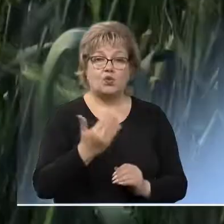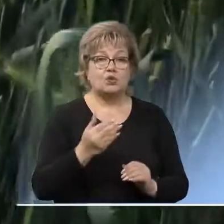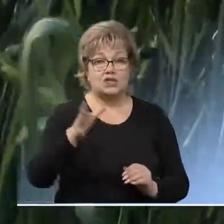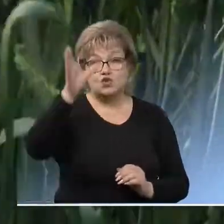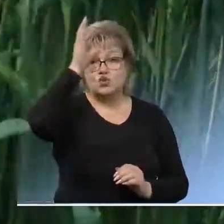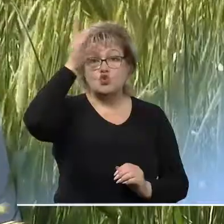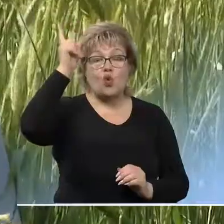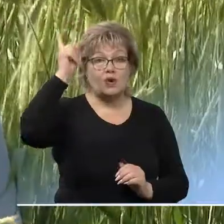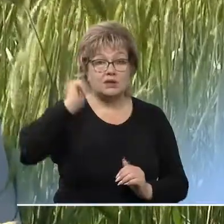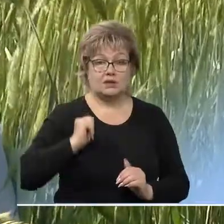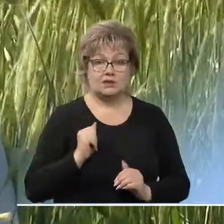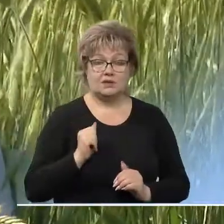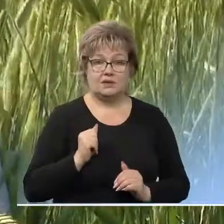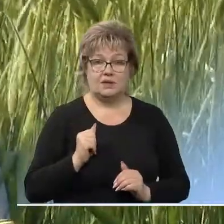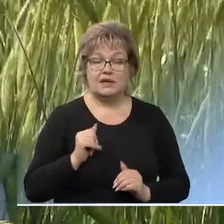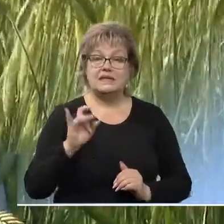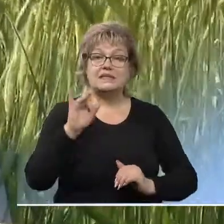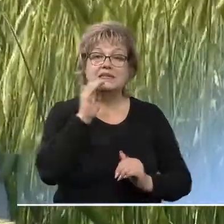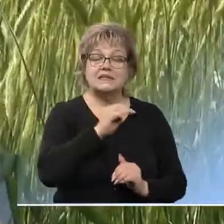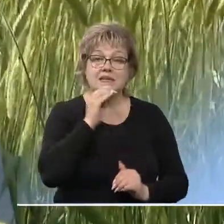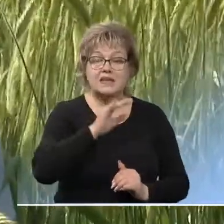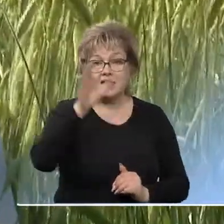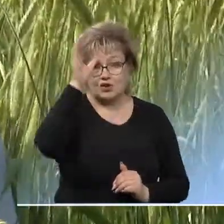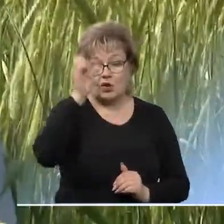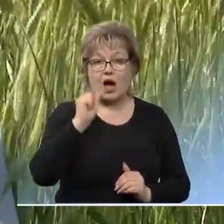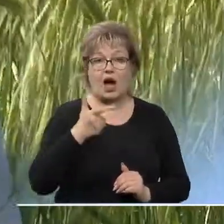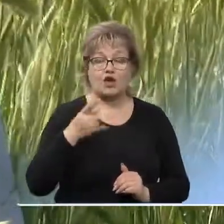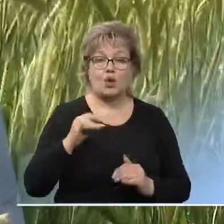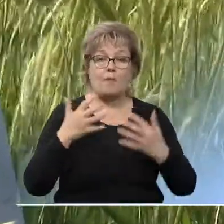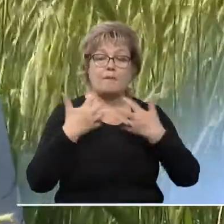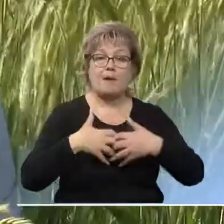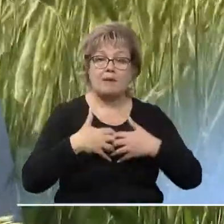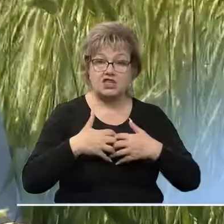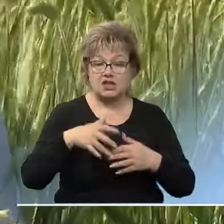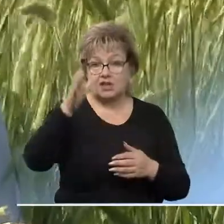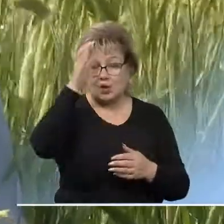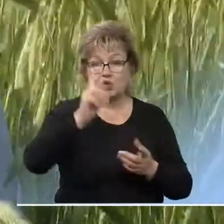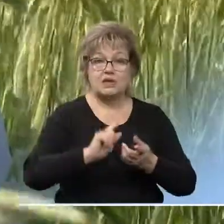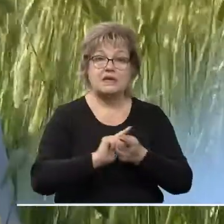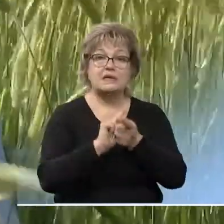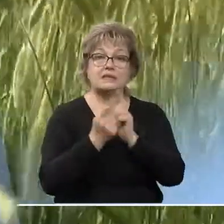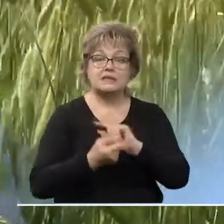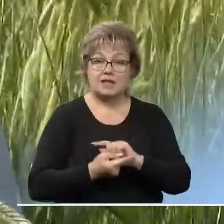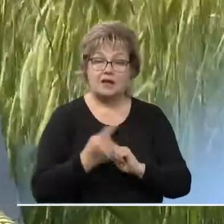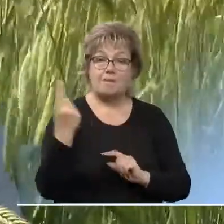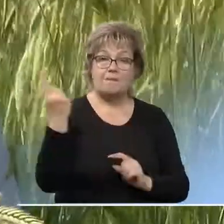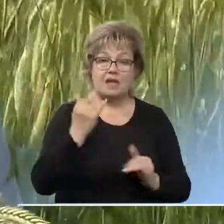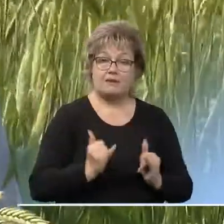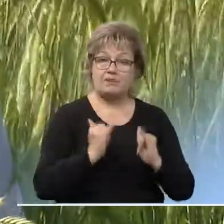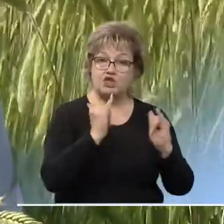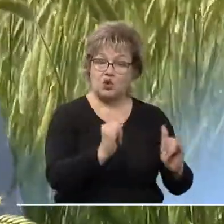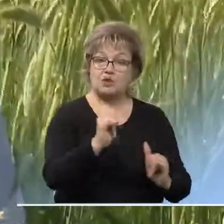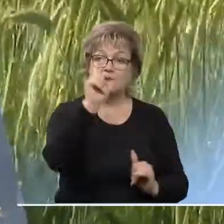раз говорю, из ученых, из крестьянской науки, агропромышленной науки, скажем, стал вот